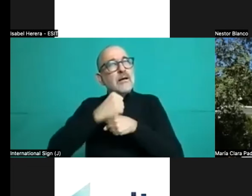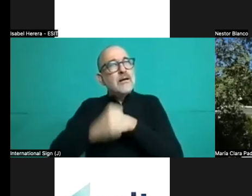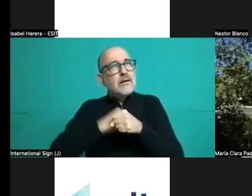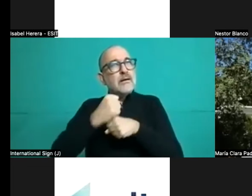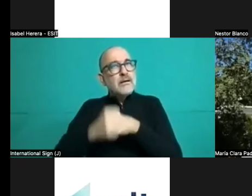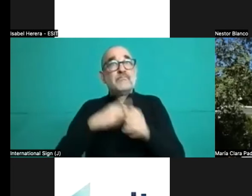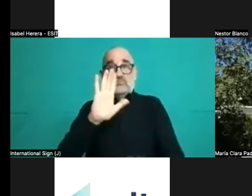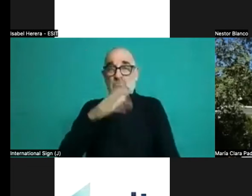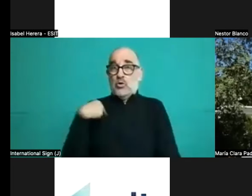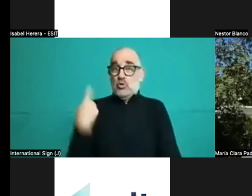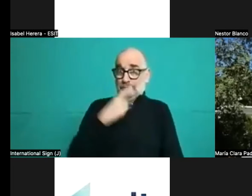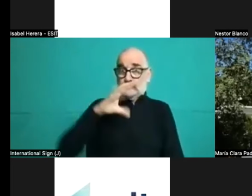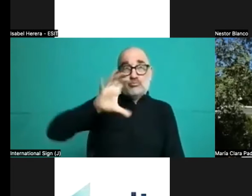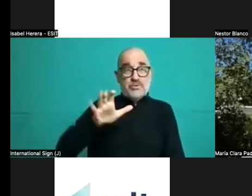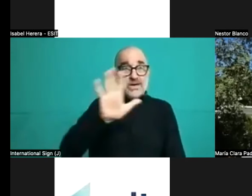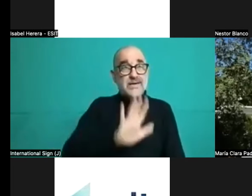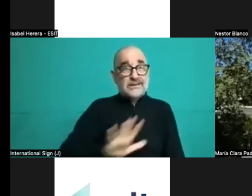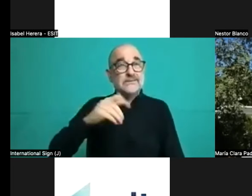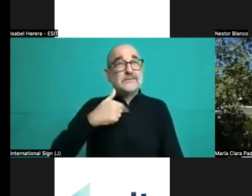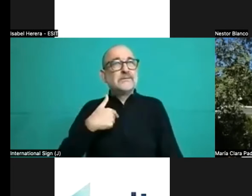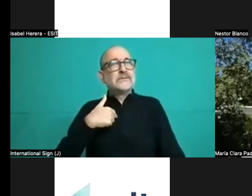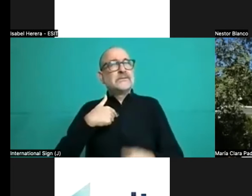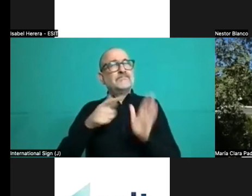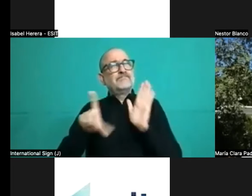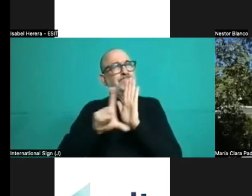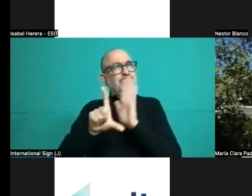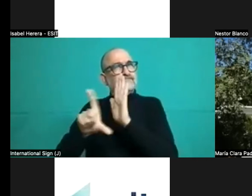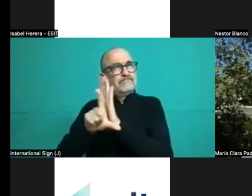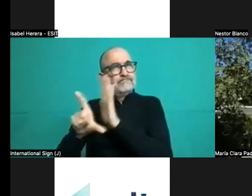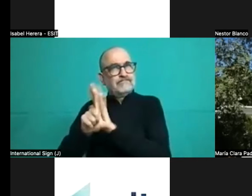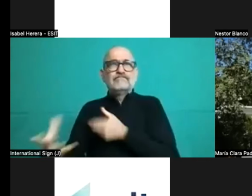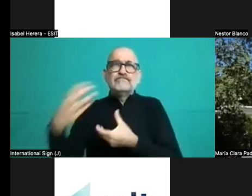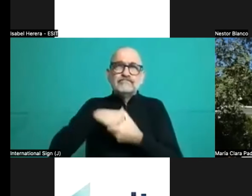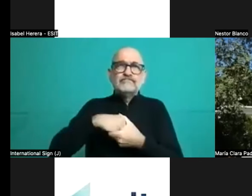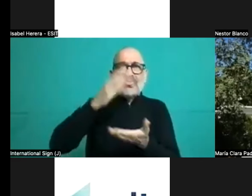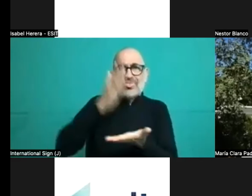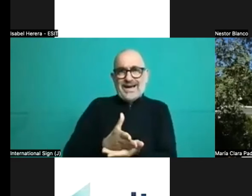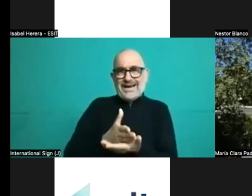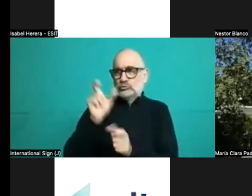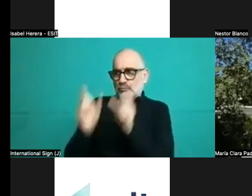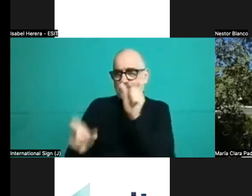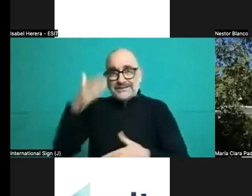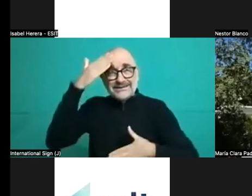en compte. On a vu des changements importants en termes de la formation des professionnels de la santé